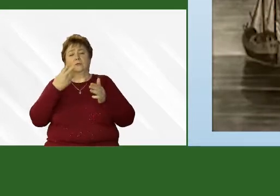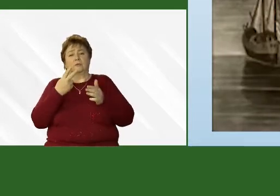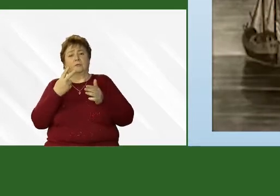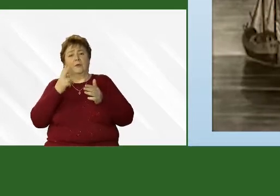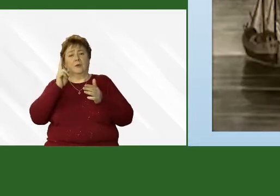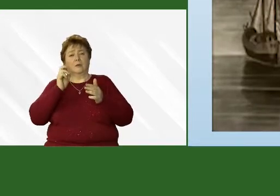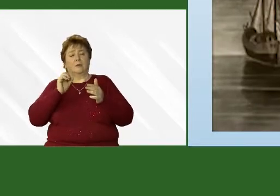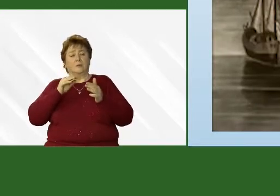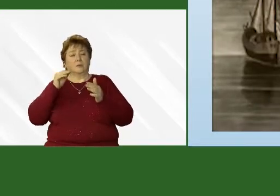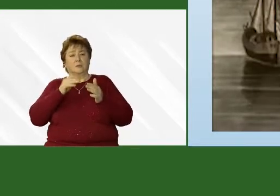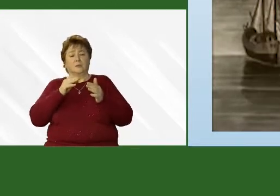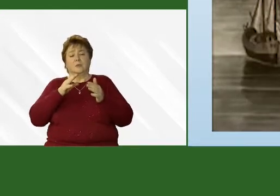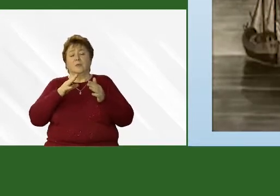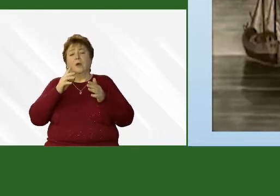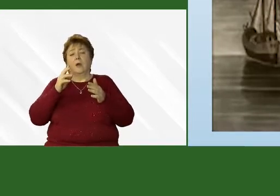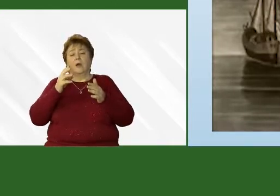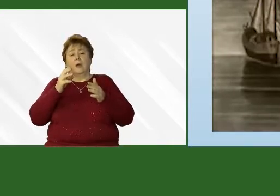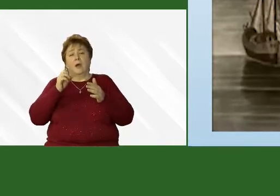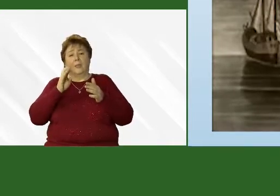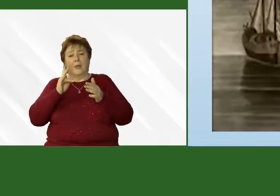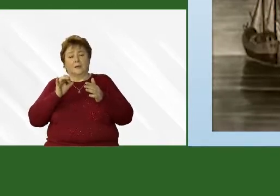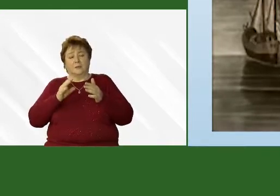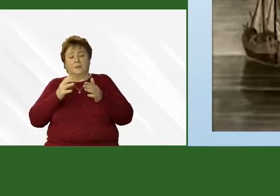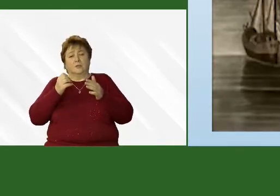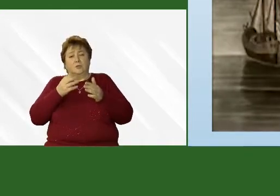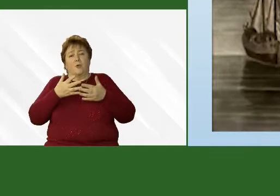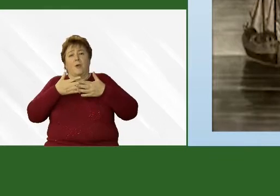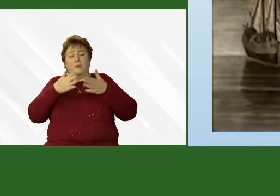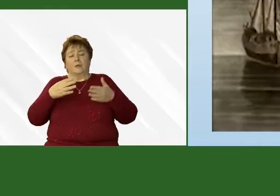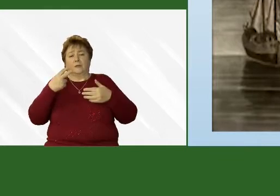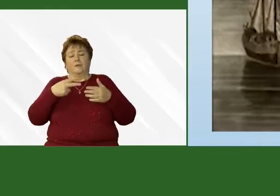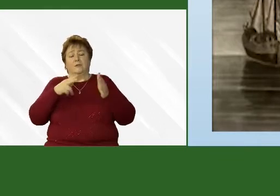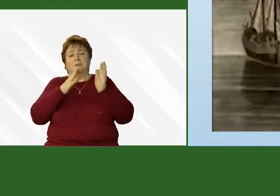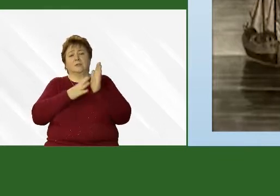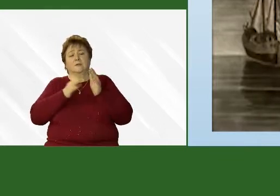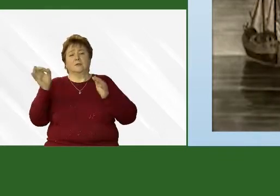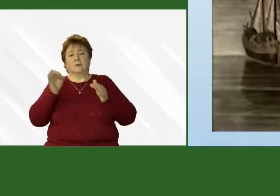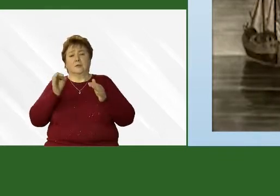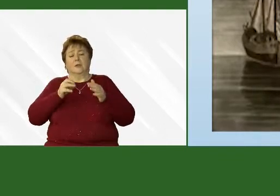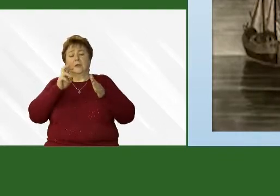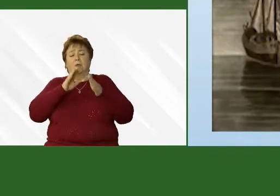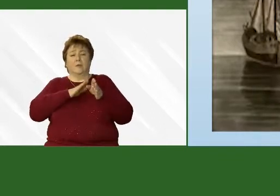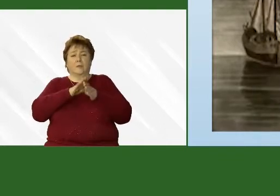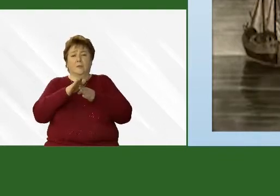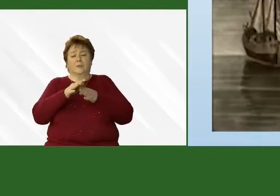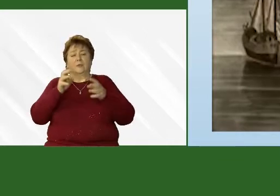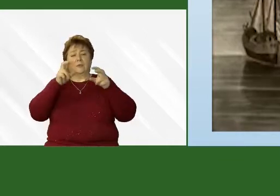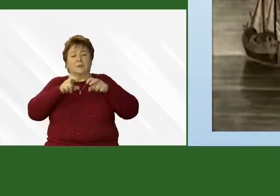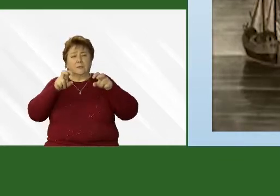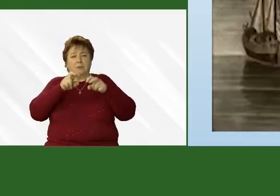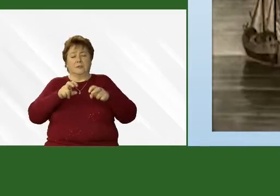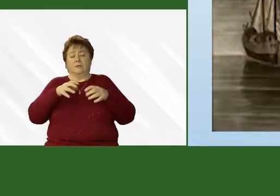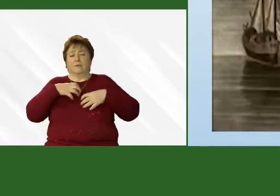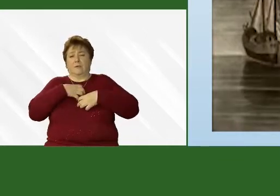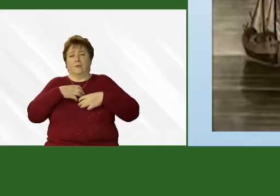тысяч километров. Кроме Антарктиды, экспедиция открыла 29 островов и провела важнейшие